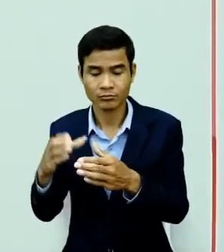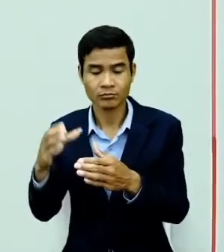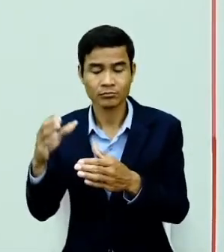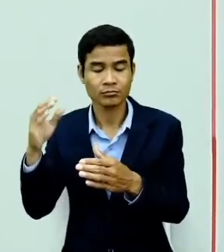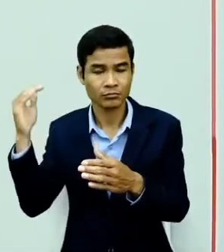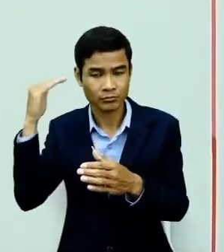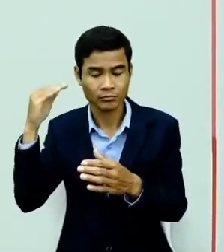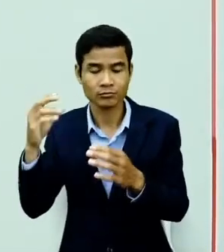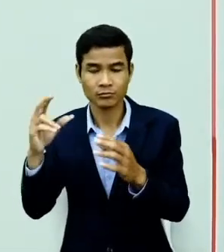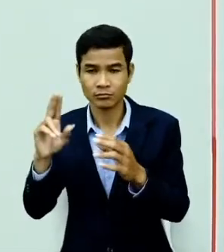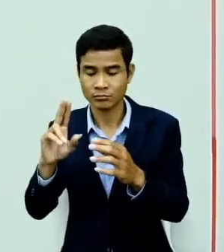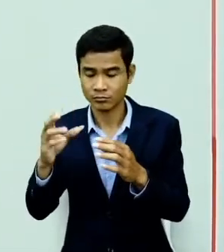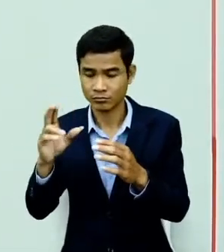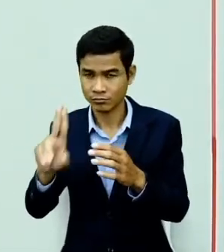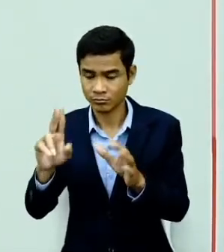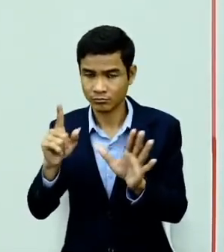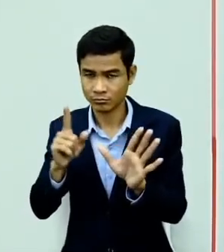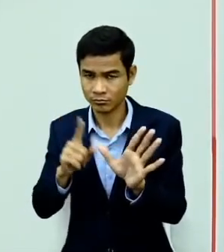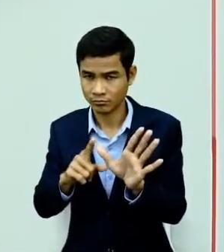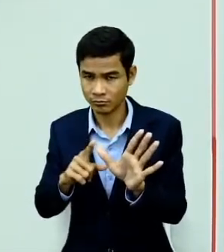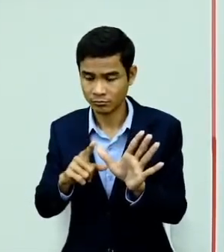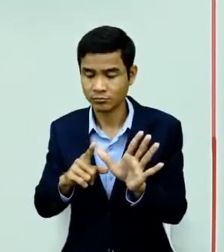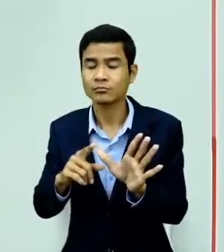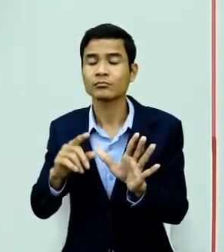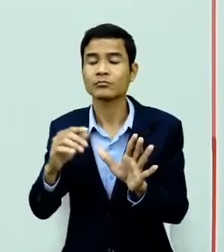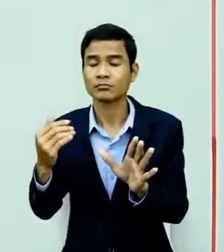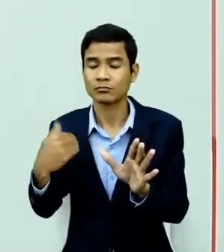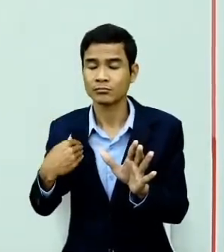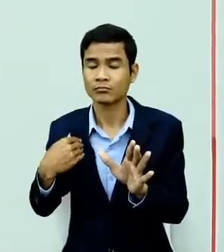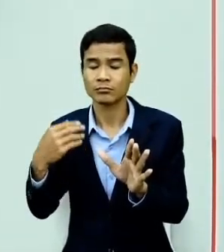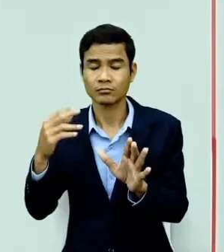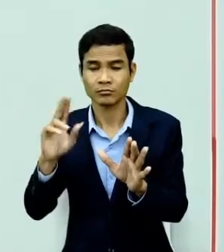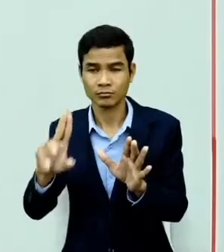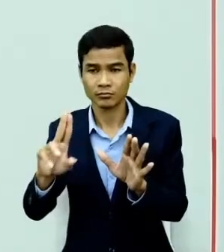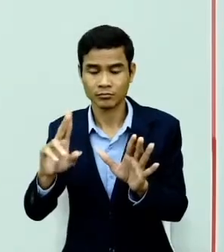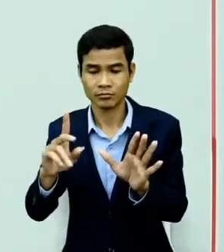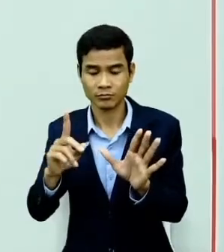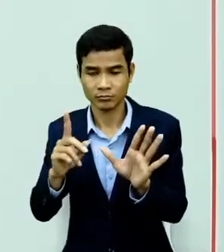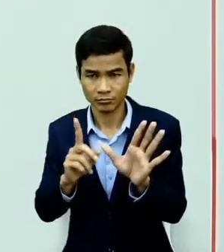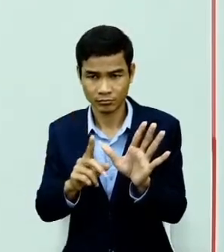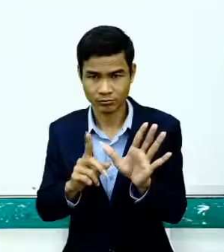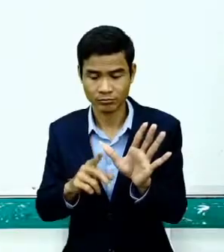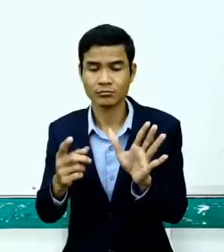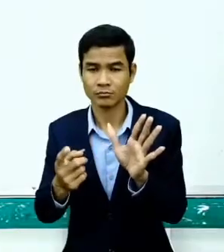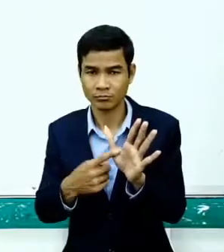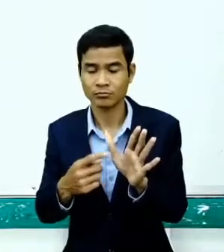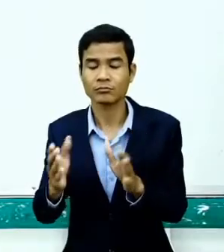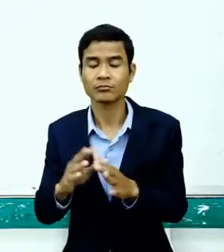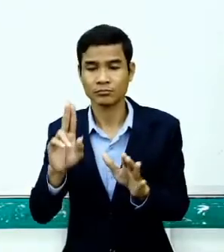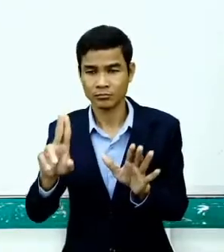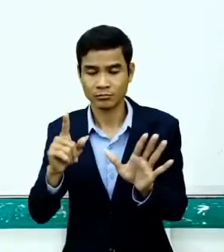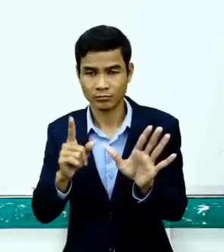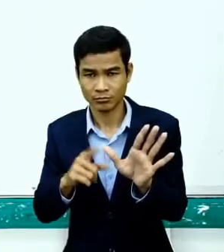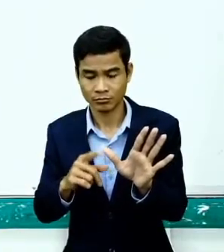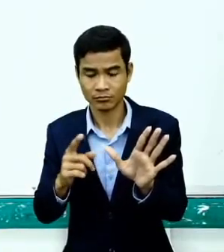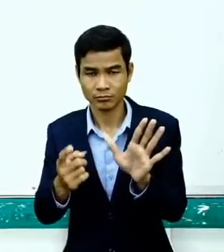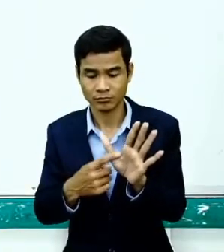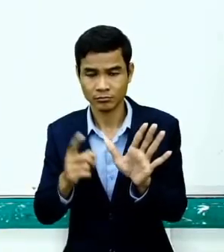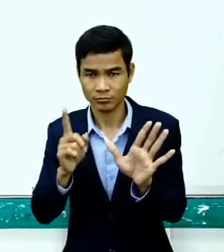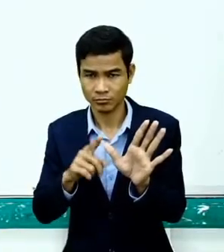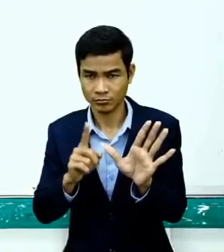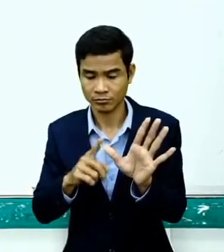គឺមានសអីចាយើងថ្ងៃនេះគឺយើងរៀនស្រៈអេចាសអី